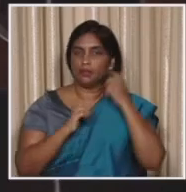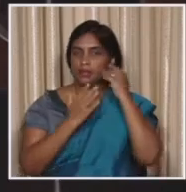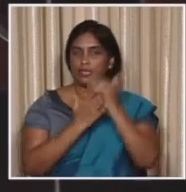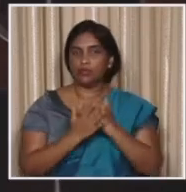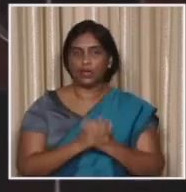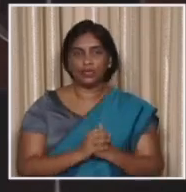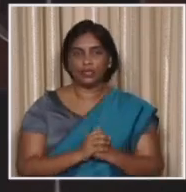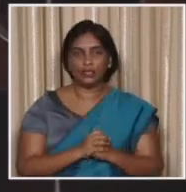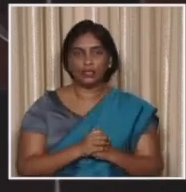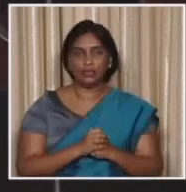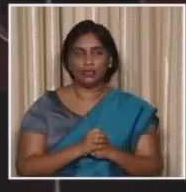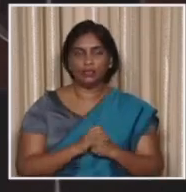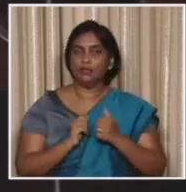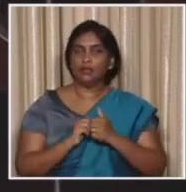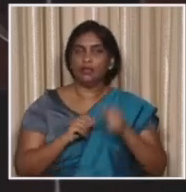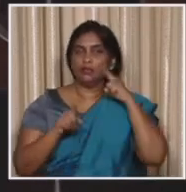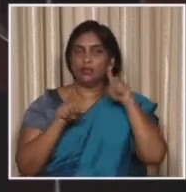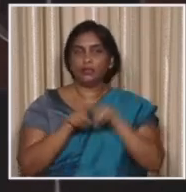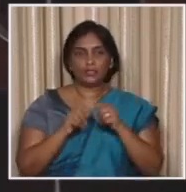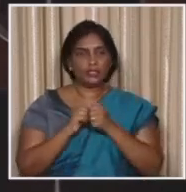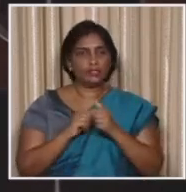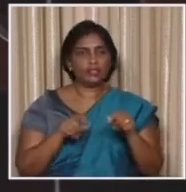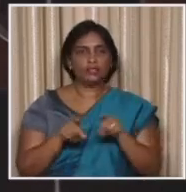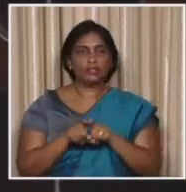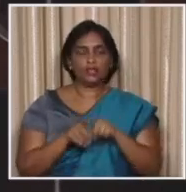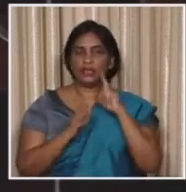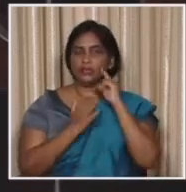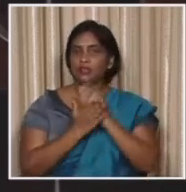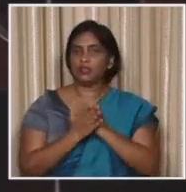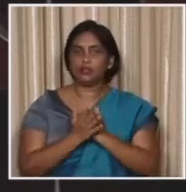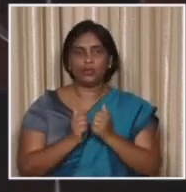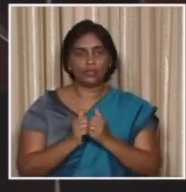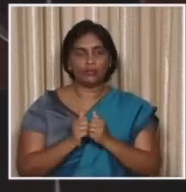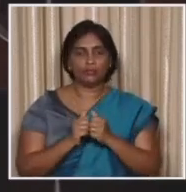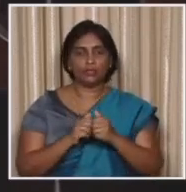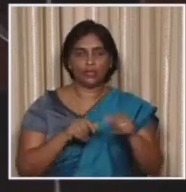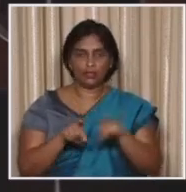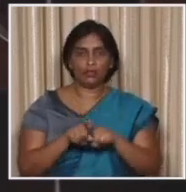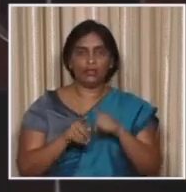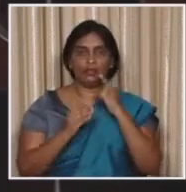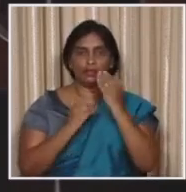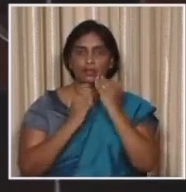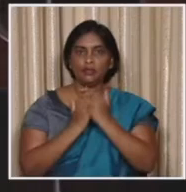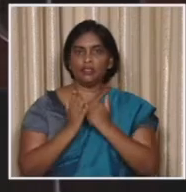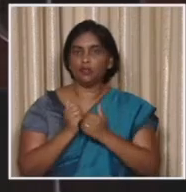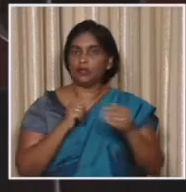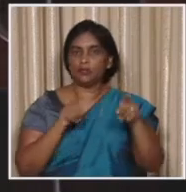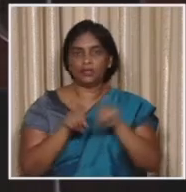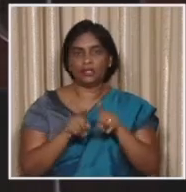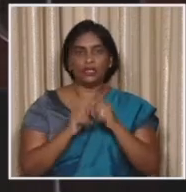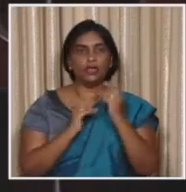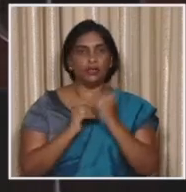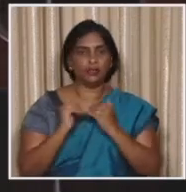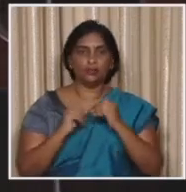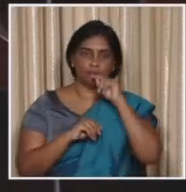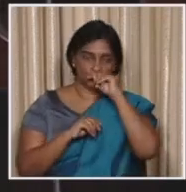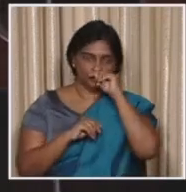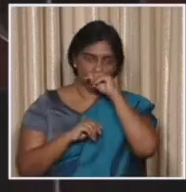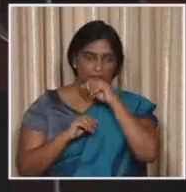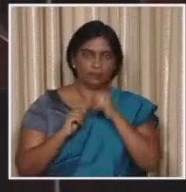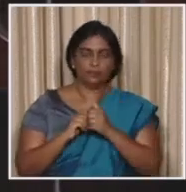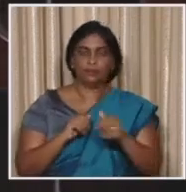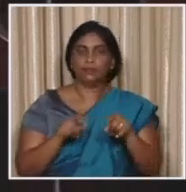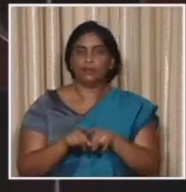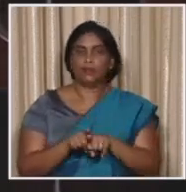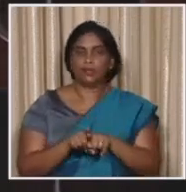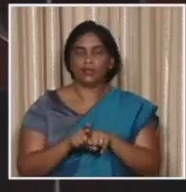කියලා. ඉතින් ඒක නිසා මේ තොරතුරු පද්ධතිය IT network එක රට පුරා සියලුම රෝහල් සහ සෞඛ්‍ය වෛද්‍ය